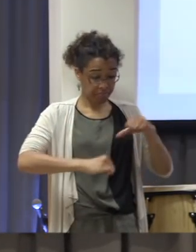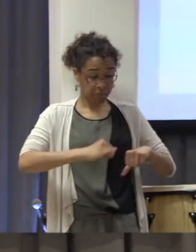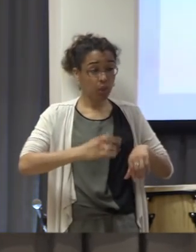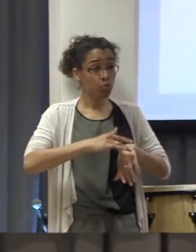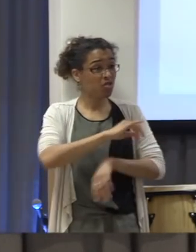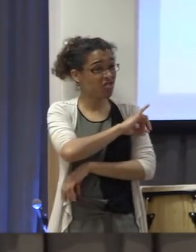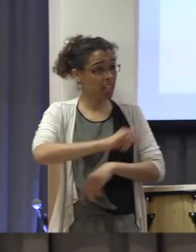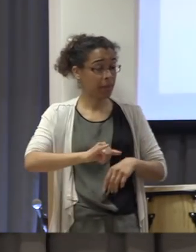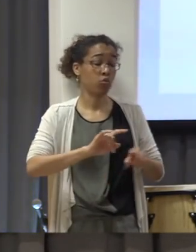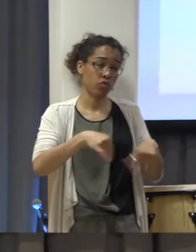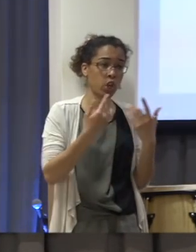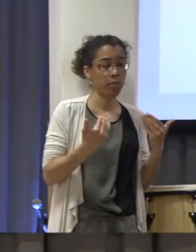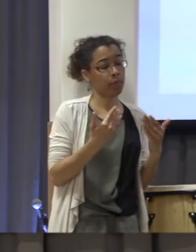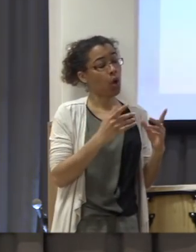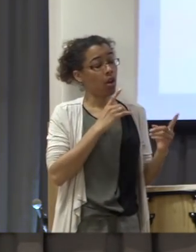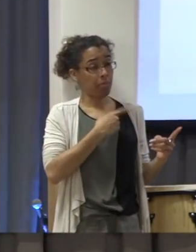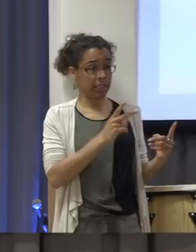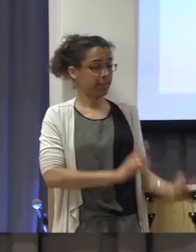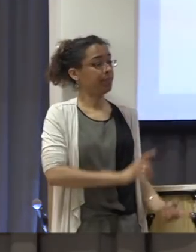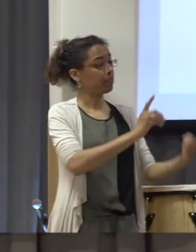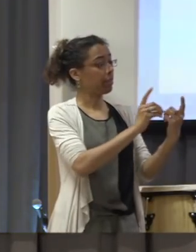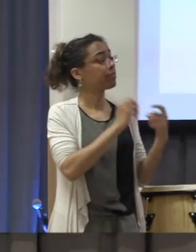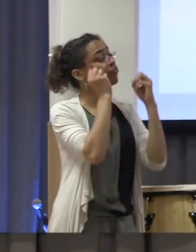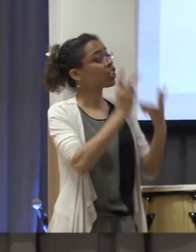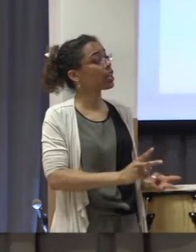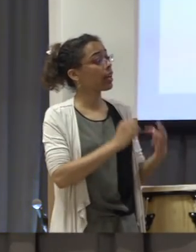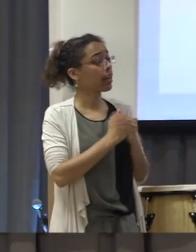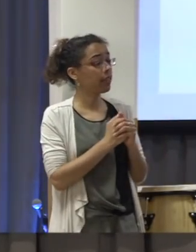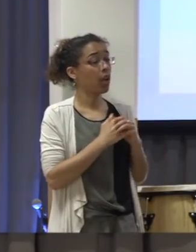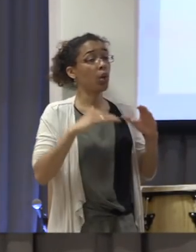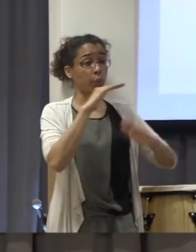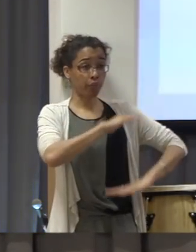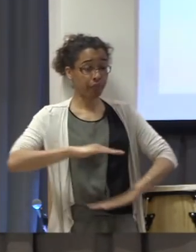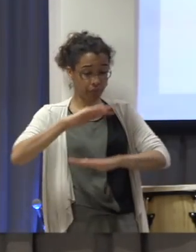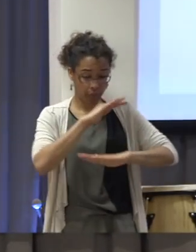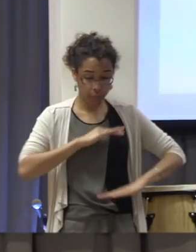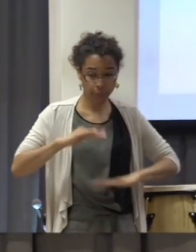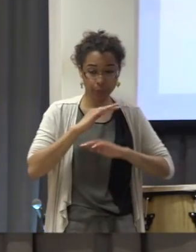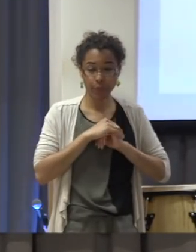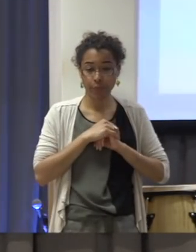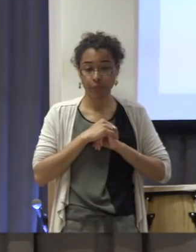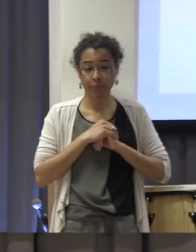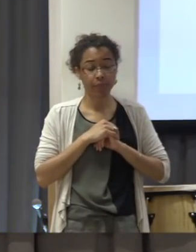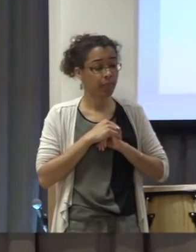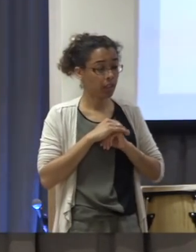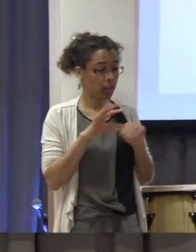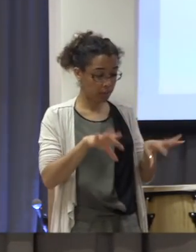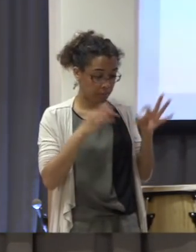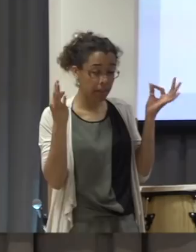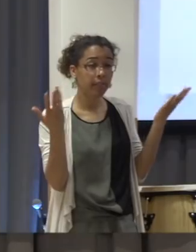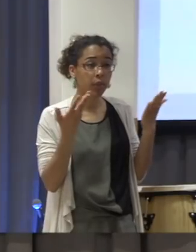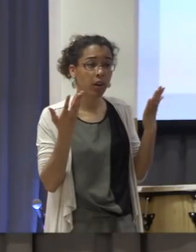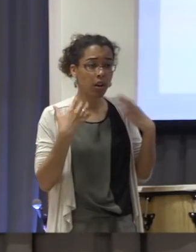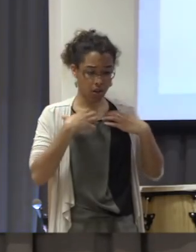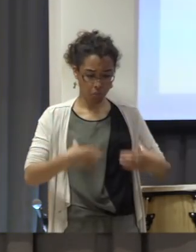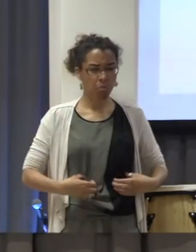encore voir le médecin. Et j'arrive, on fait la radio, on trouve que mes